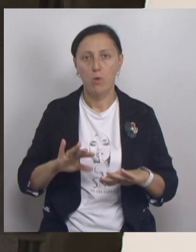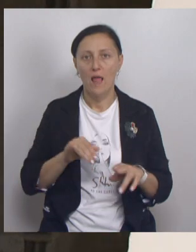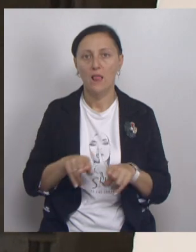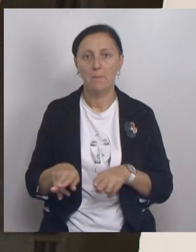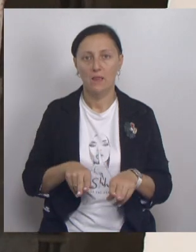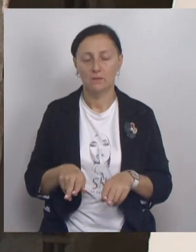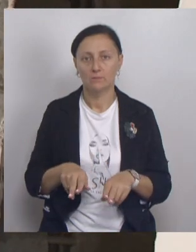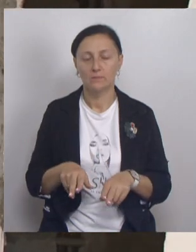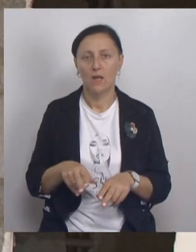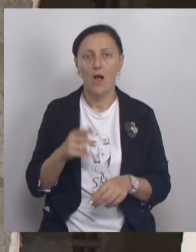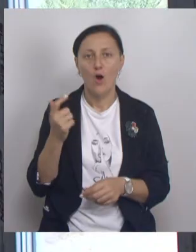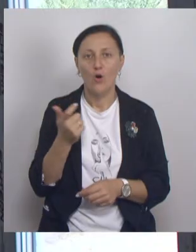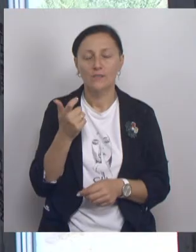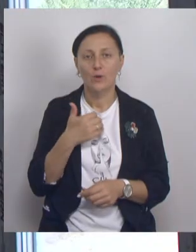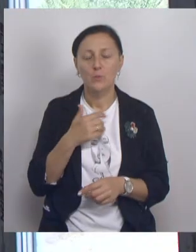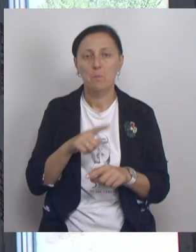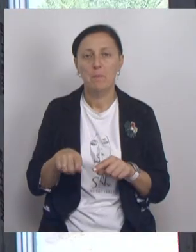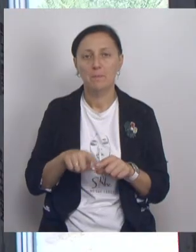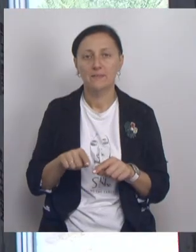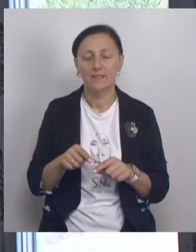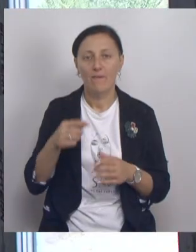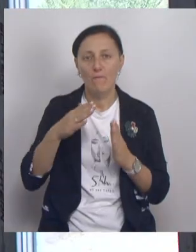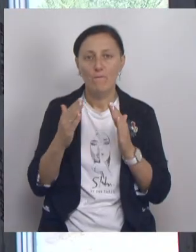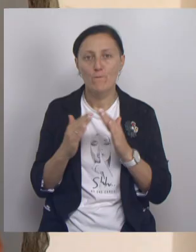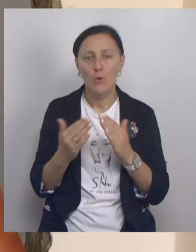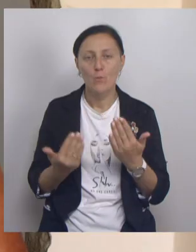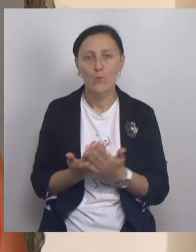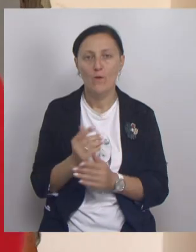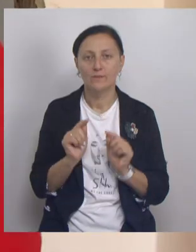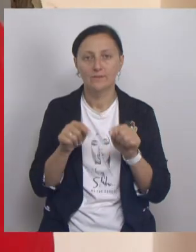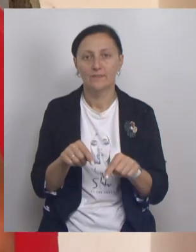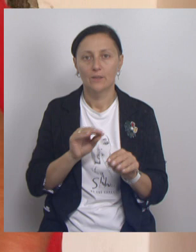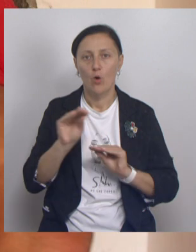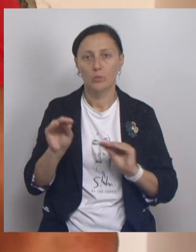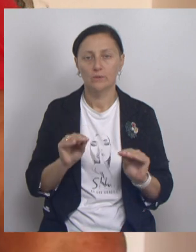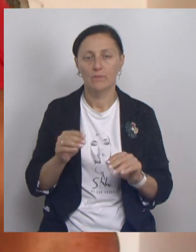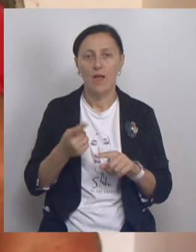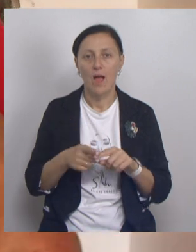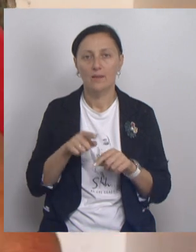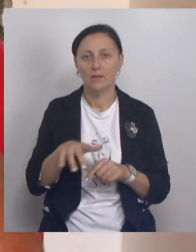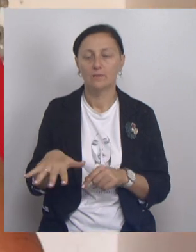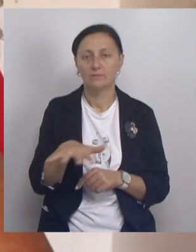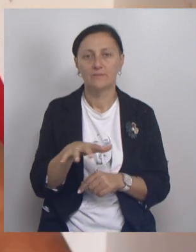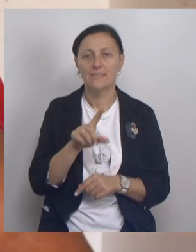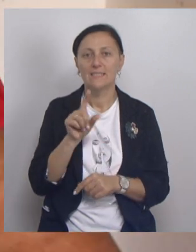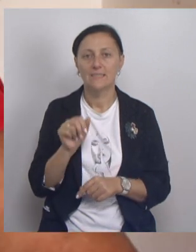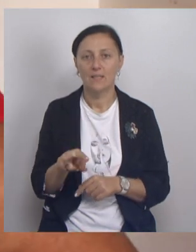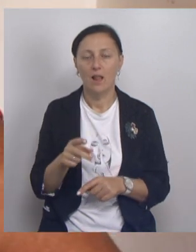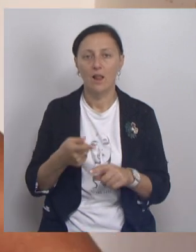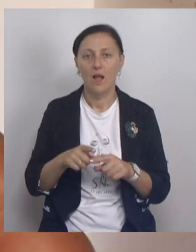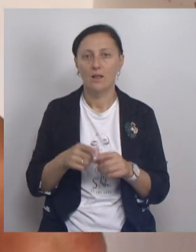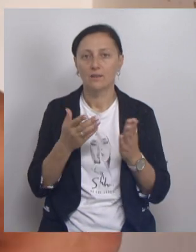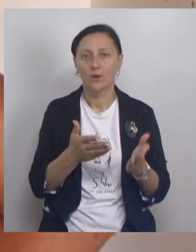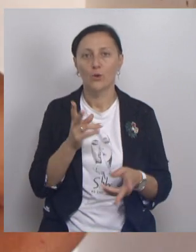А хозяйке не терпится поскорее создать в новом доме уют. Так, это у нас зал, это у нас